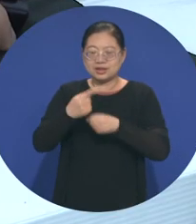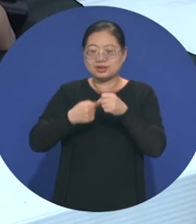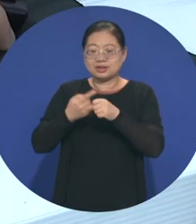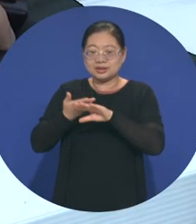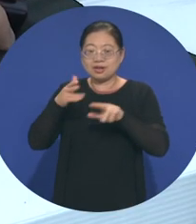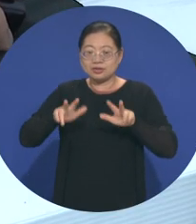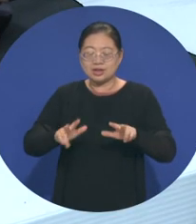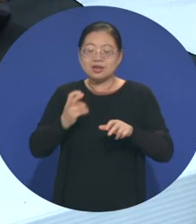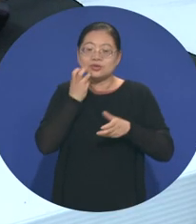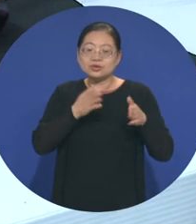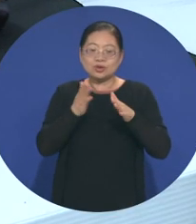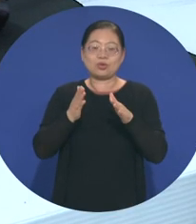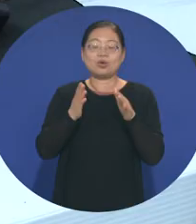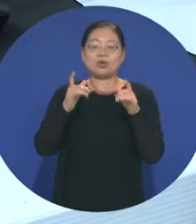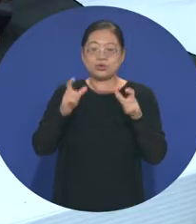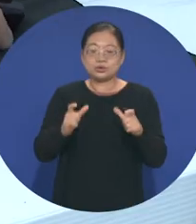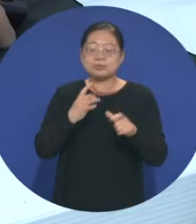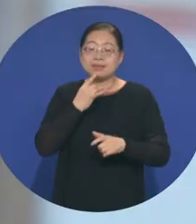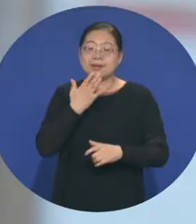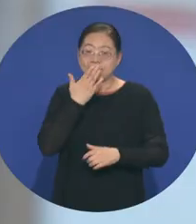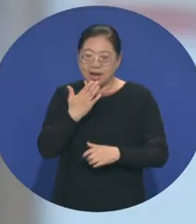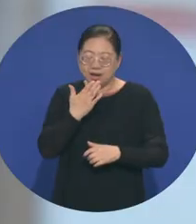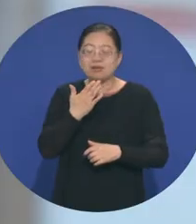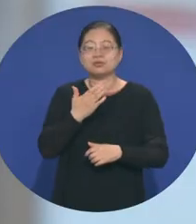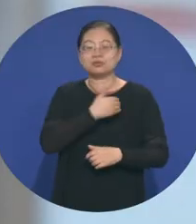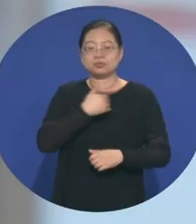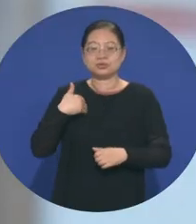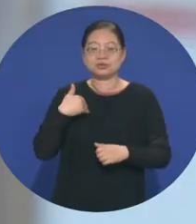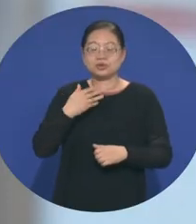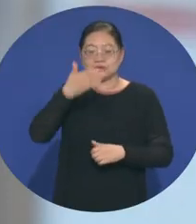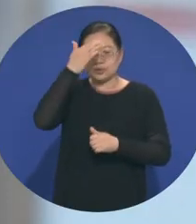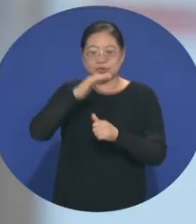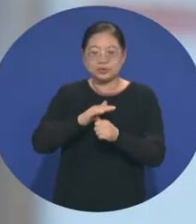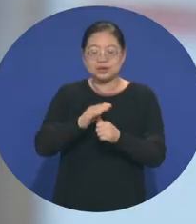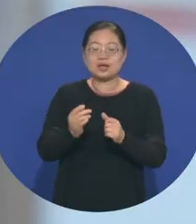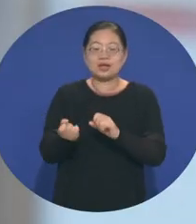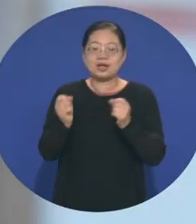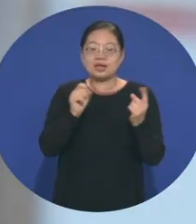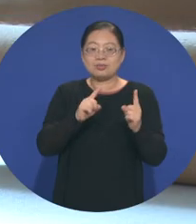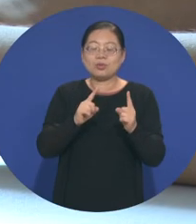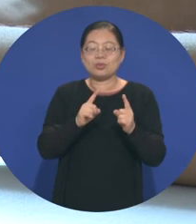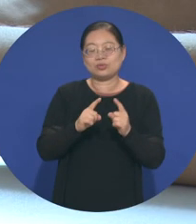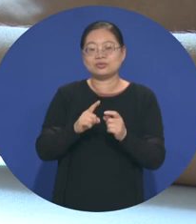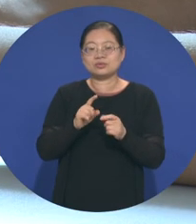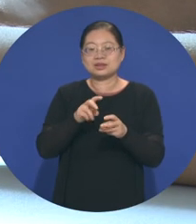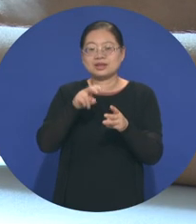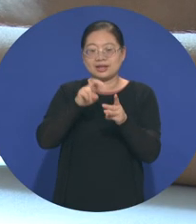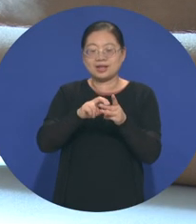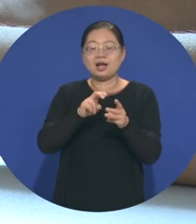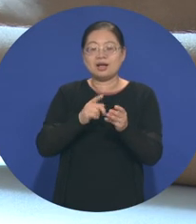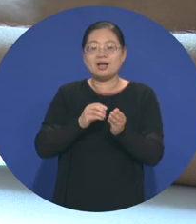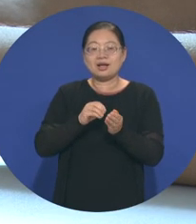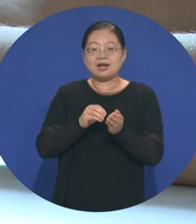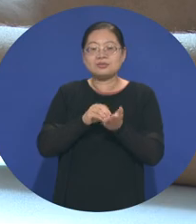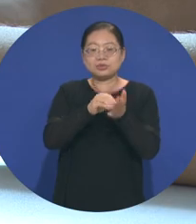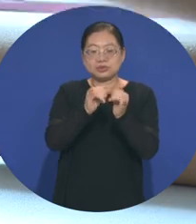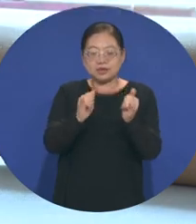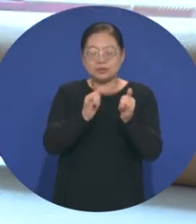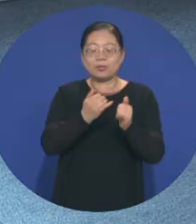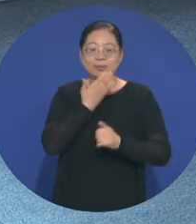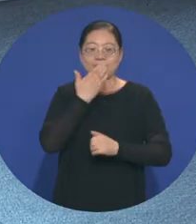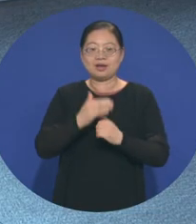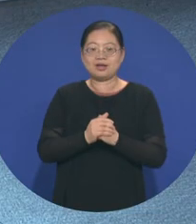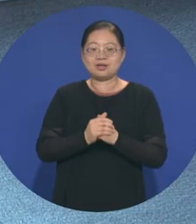거주 1년 이상에서 현재 경기도 거주로 작용 요건을 완화했고 청소년 회복 원설 입자도 지원받을 수